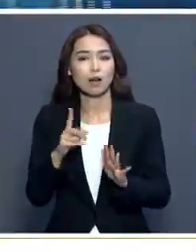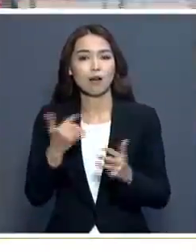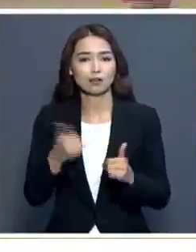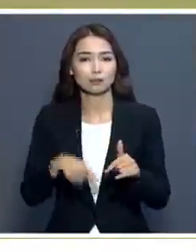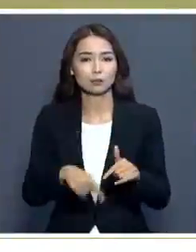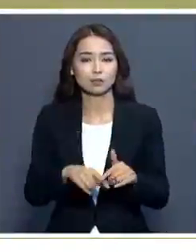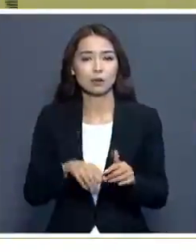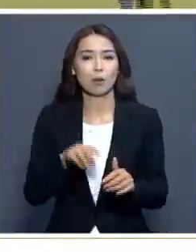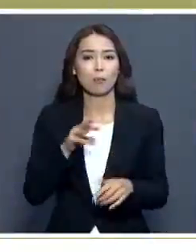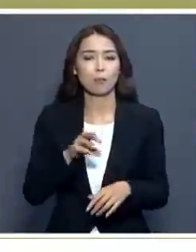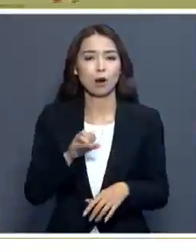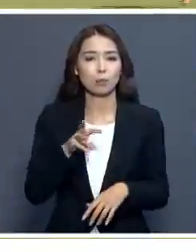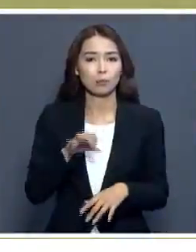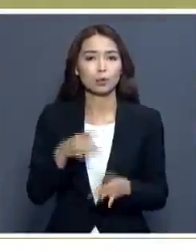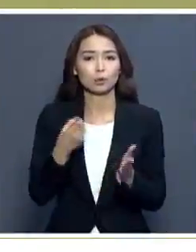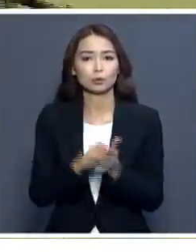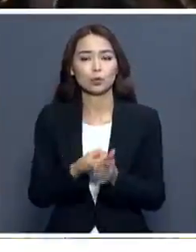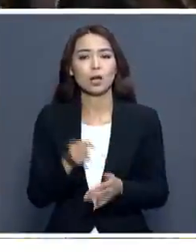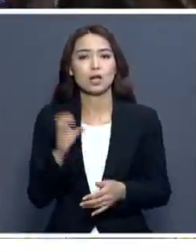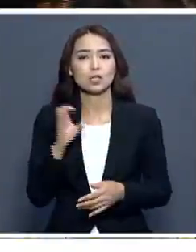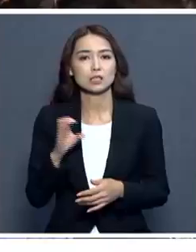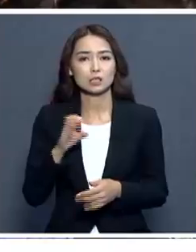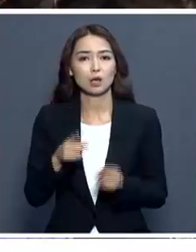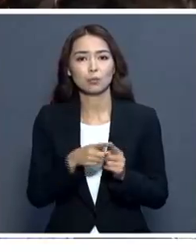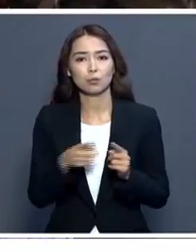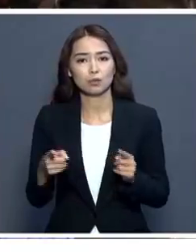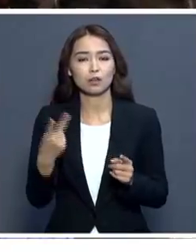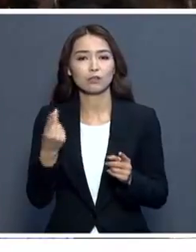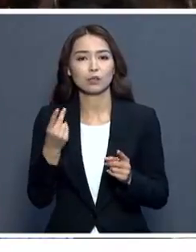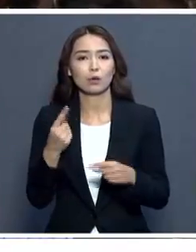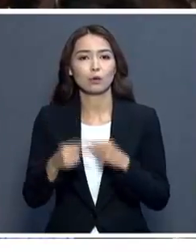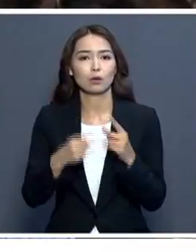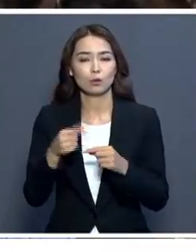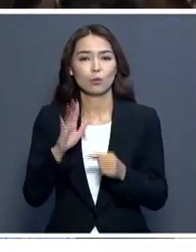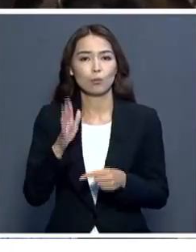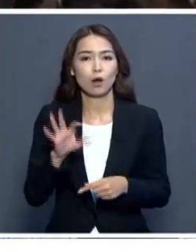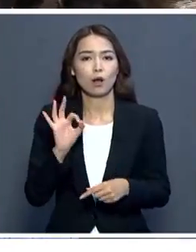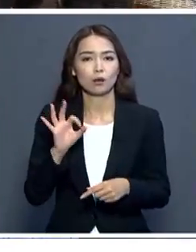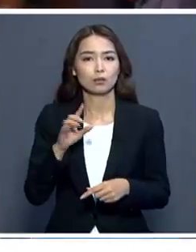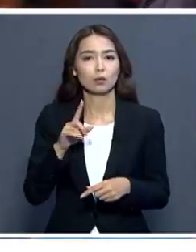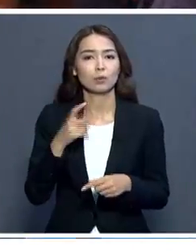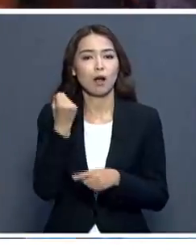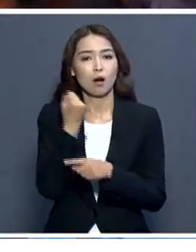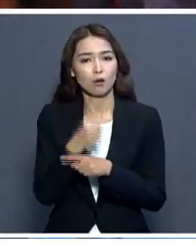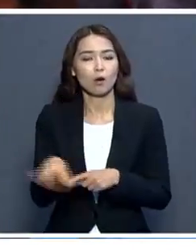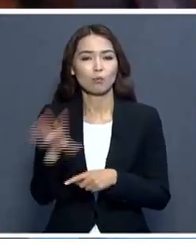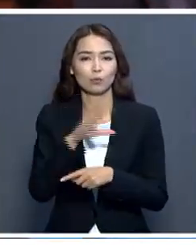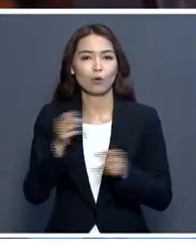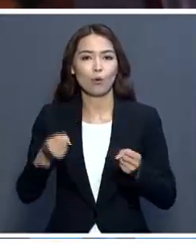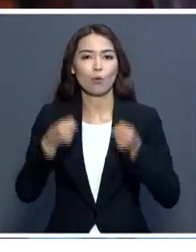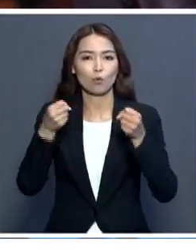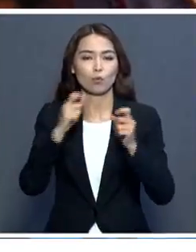мамырдан 42-ге дейін, ал екінші кезең қазан айында өтеді. Жеңімпаз командаға арнайы кубок